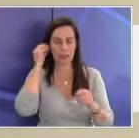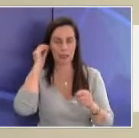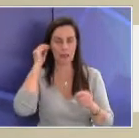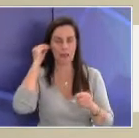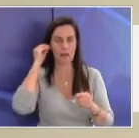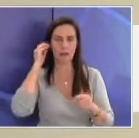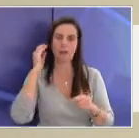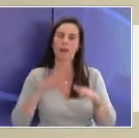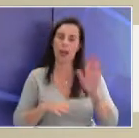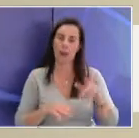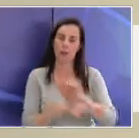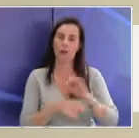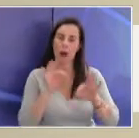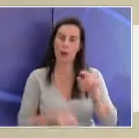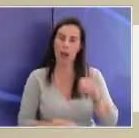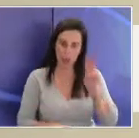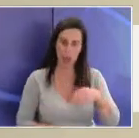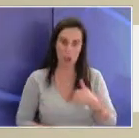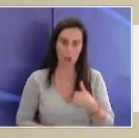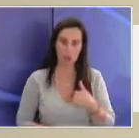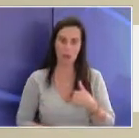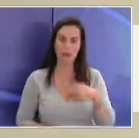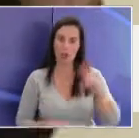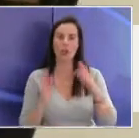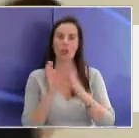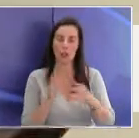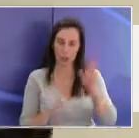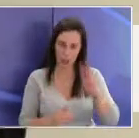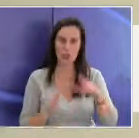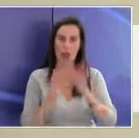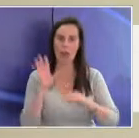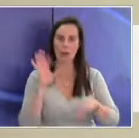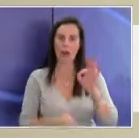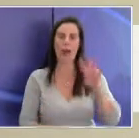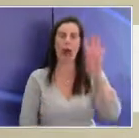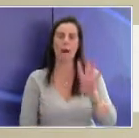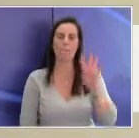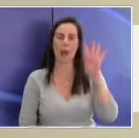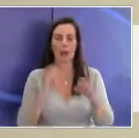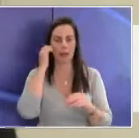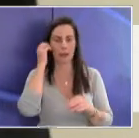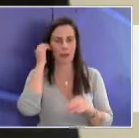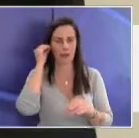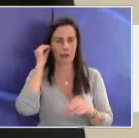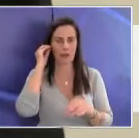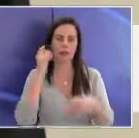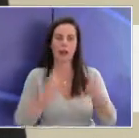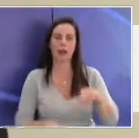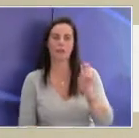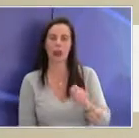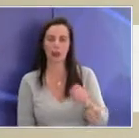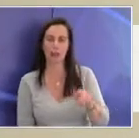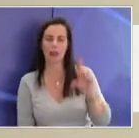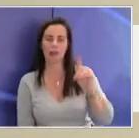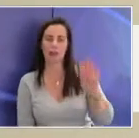ובממשלה תימשך גם בתקופת הבחירות. אז יש לנו תאריך בחירות. יש תאריך לבחירות. אפריל. ויש לנו את חבר